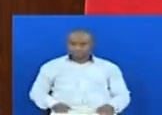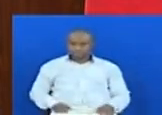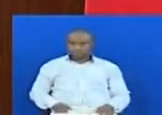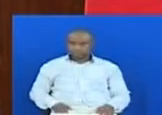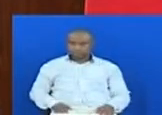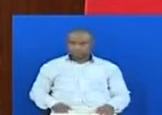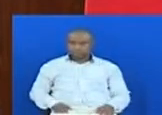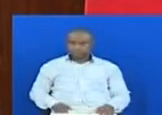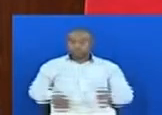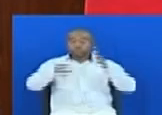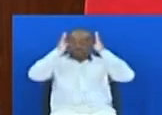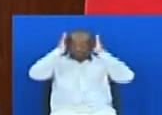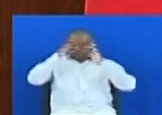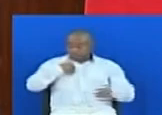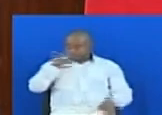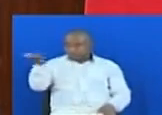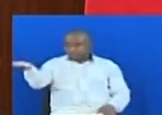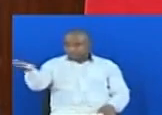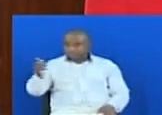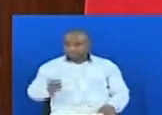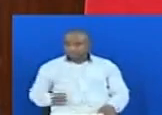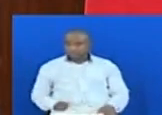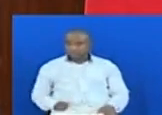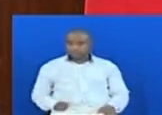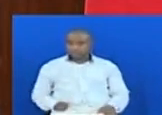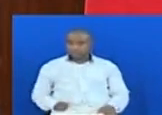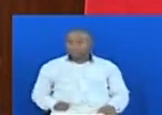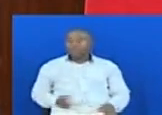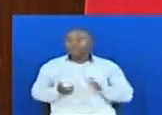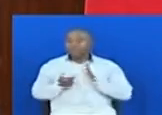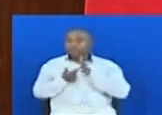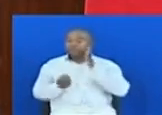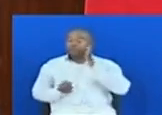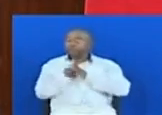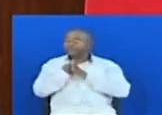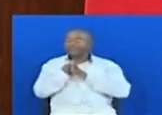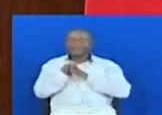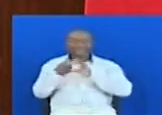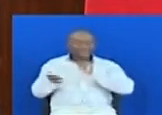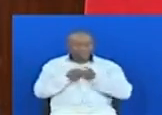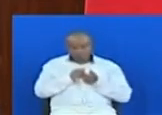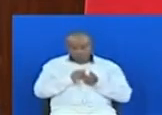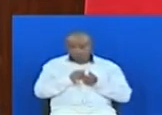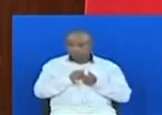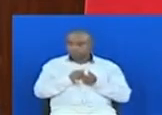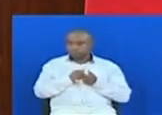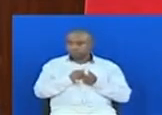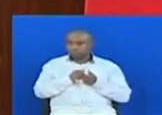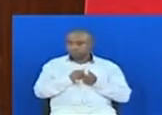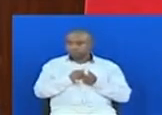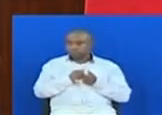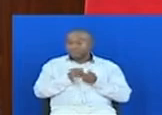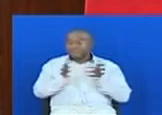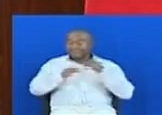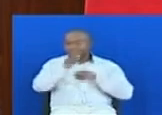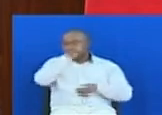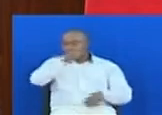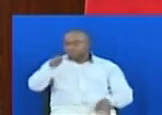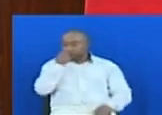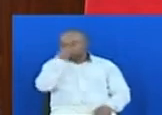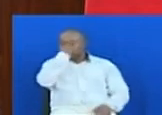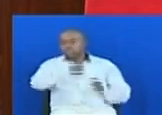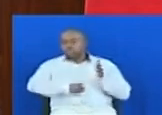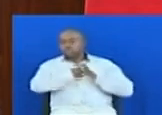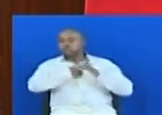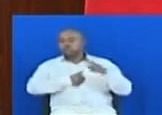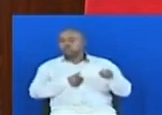Mheshimiwa Spika, janga linapotokea katika eneo lolote, anayetizamwa ni kiongozi. Jinsi